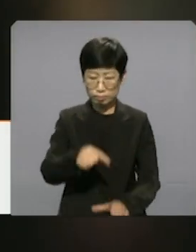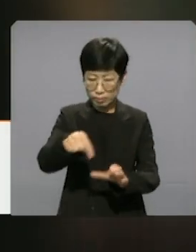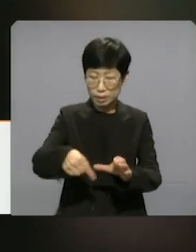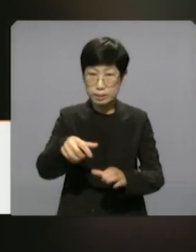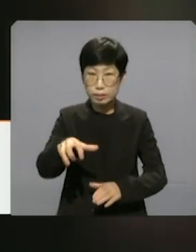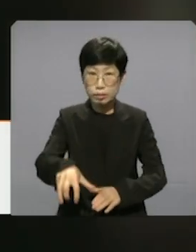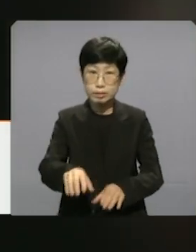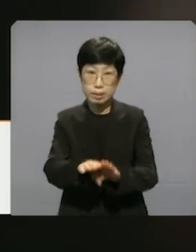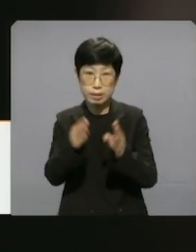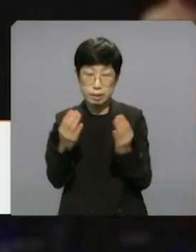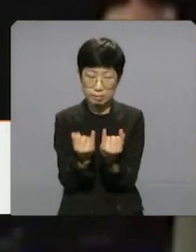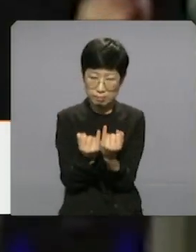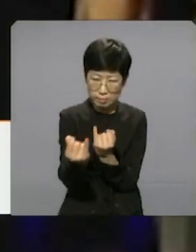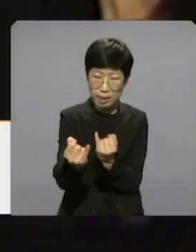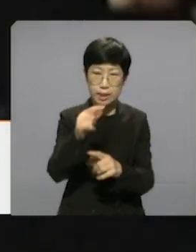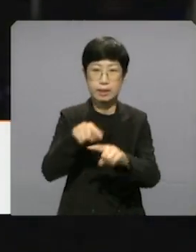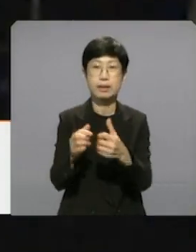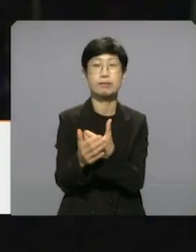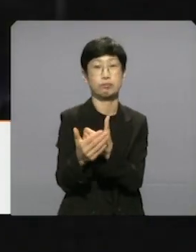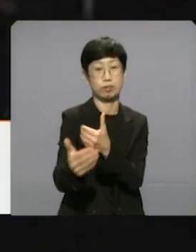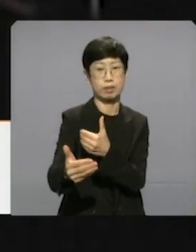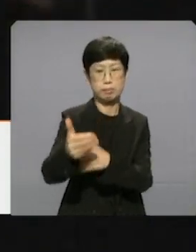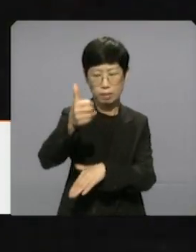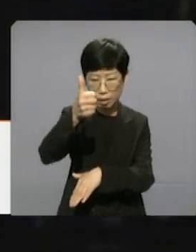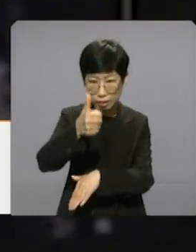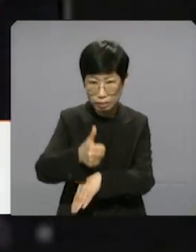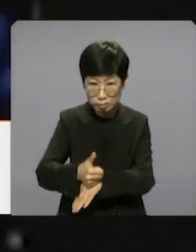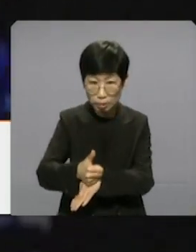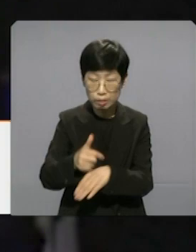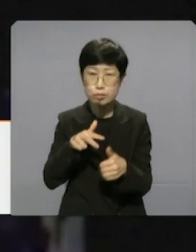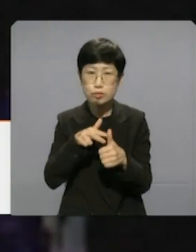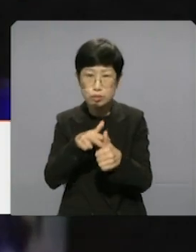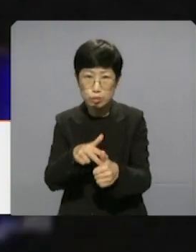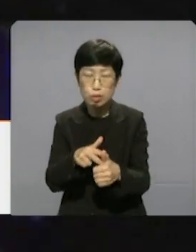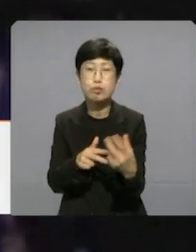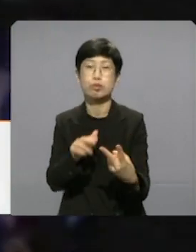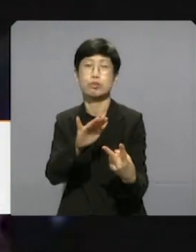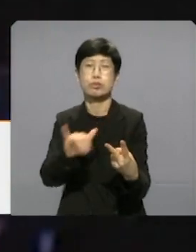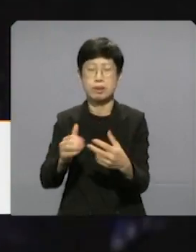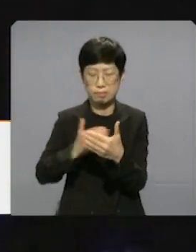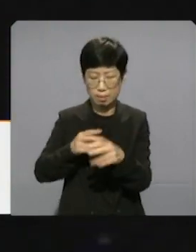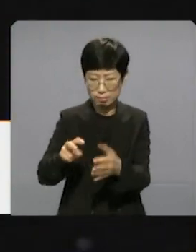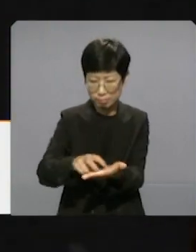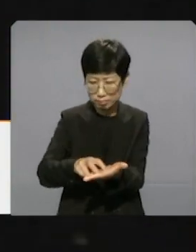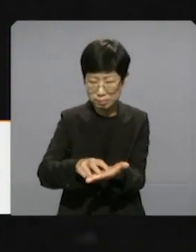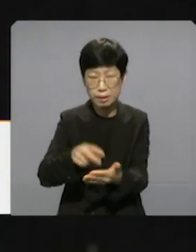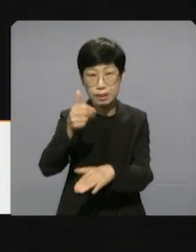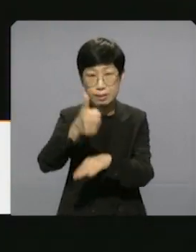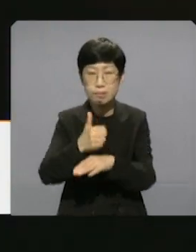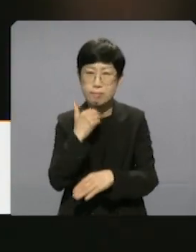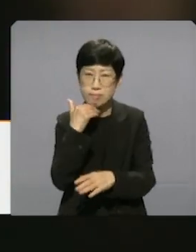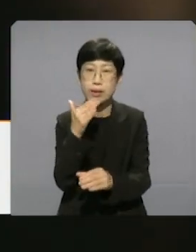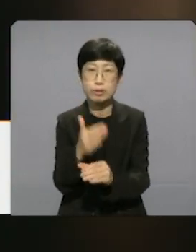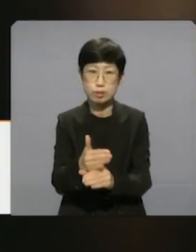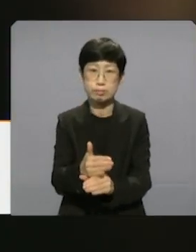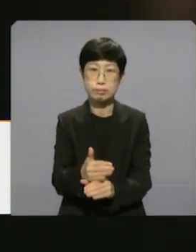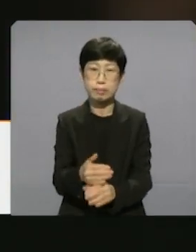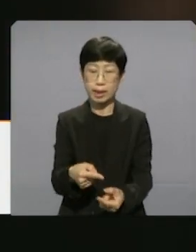브라질에서 열린 한 미인대회 마지막 두 후보가 떨리는 마음으로 결과를 기다리는데요 대망의